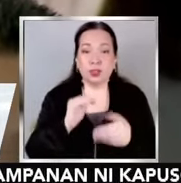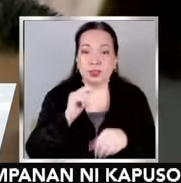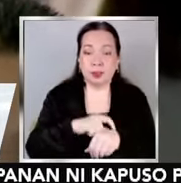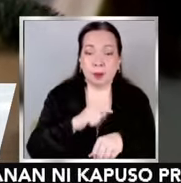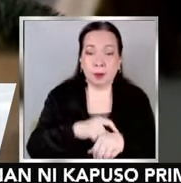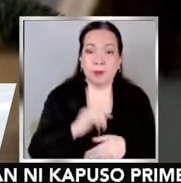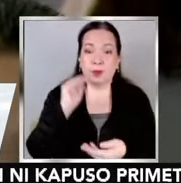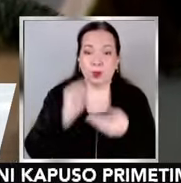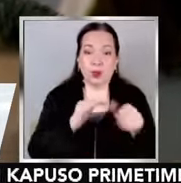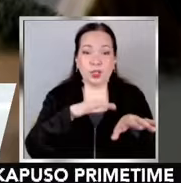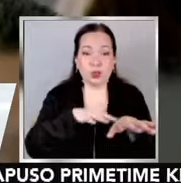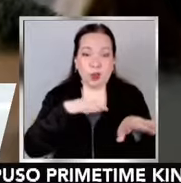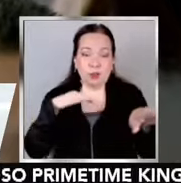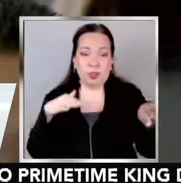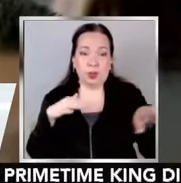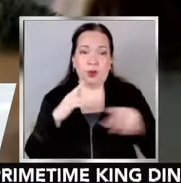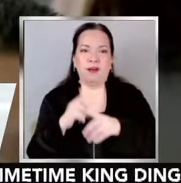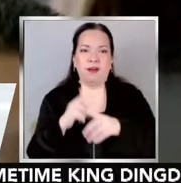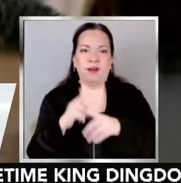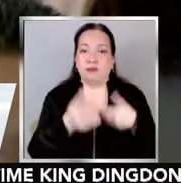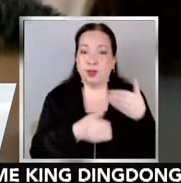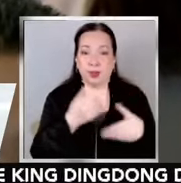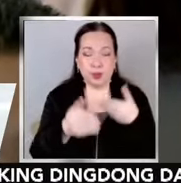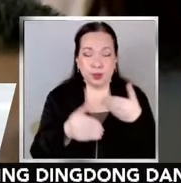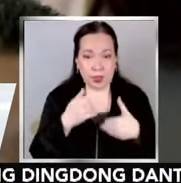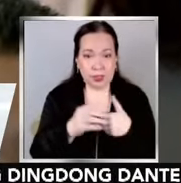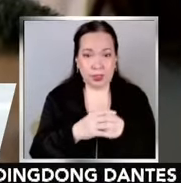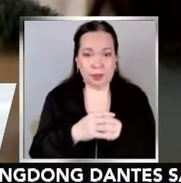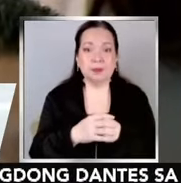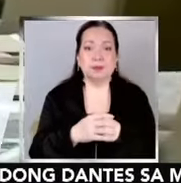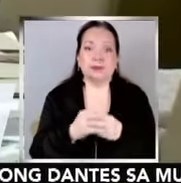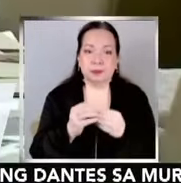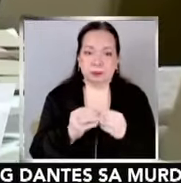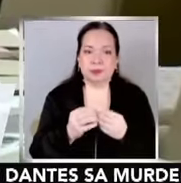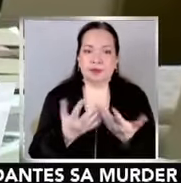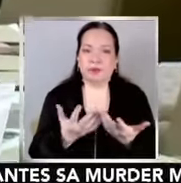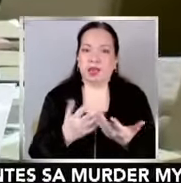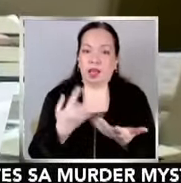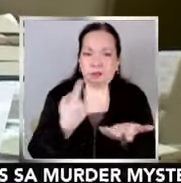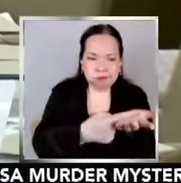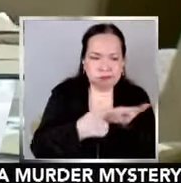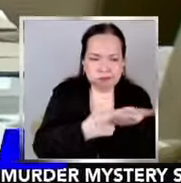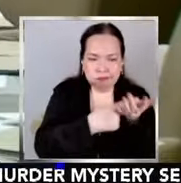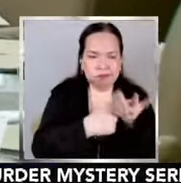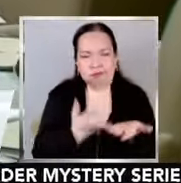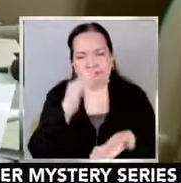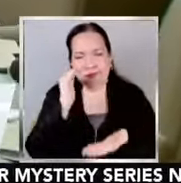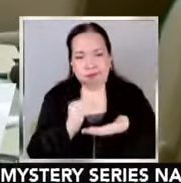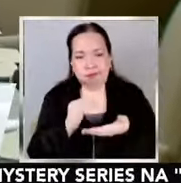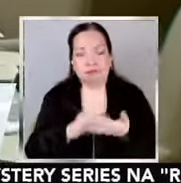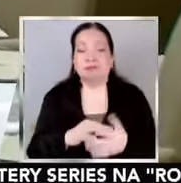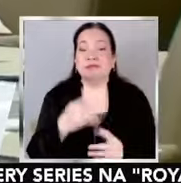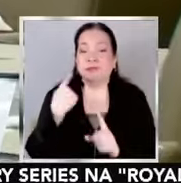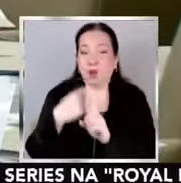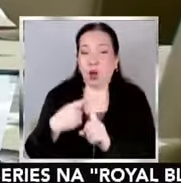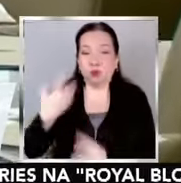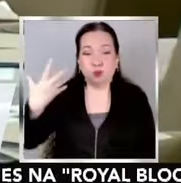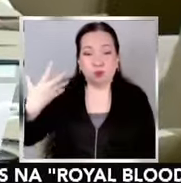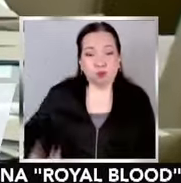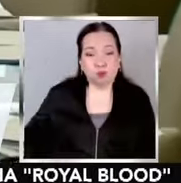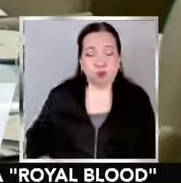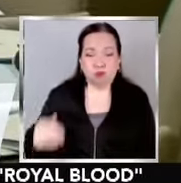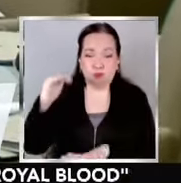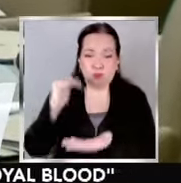dahil bibilis yung proseso, mababawasan yung pagtatalo. Bawas corruption din daw ito dahil hindi na kukumpiskahin ang